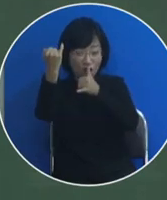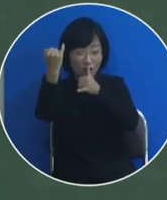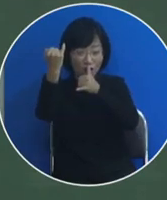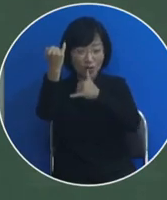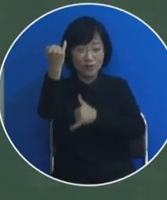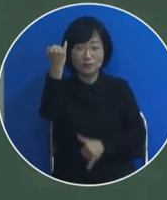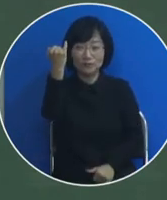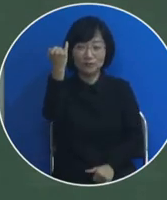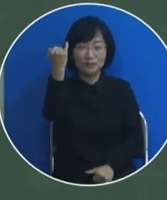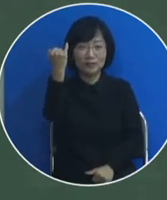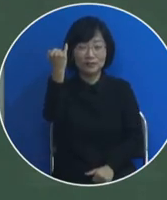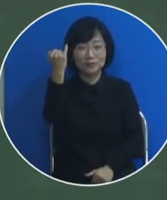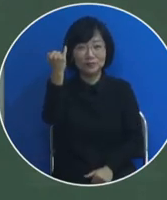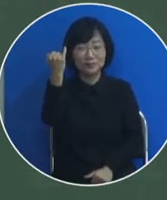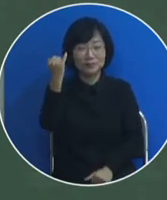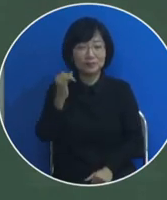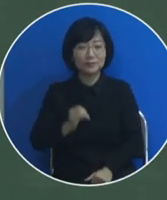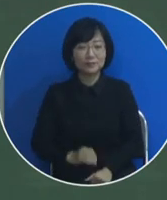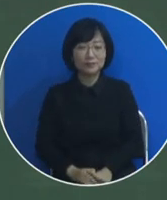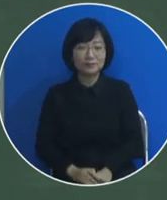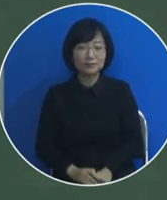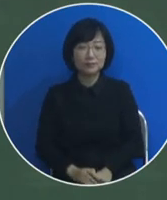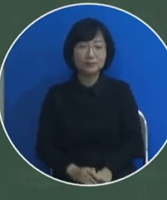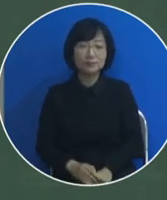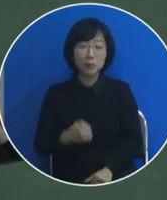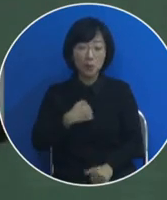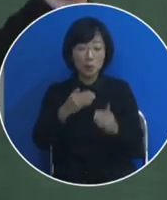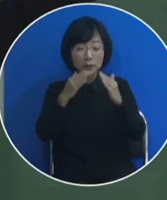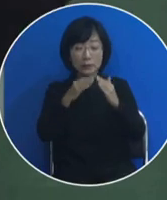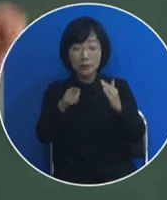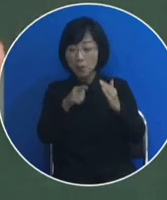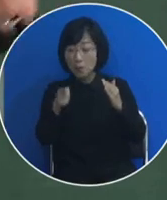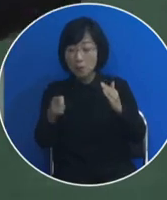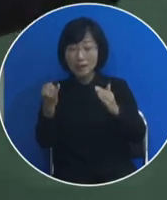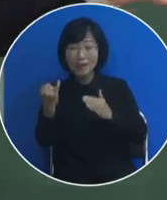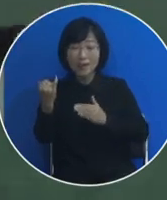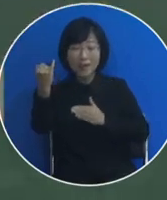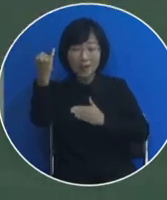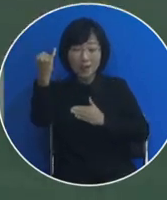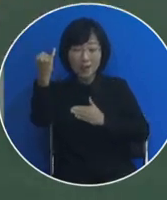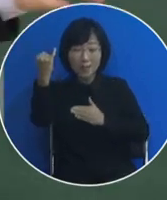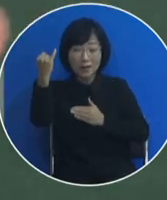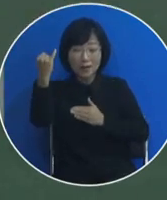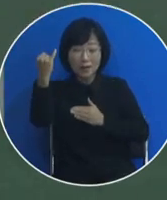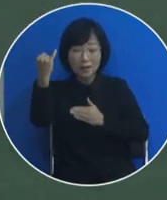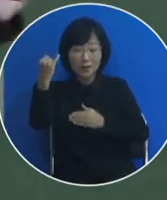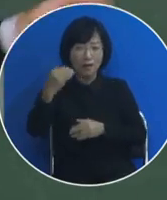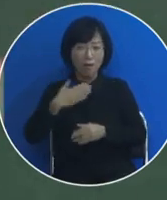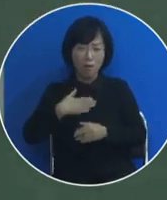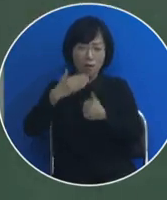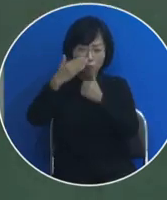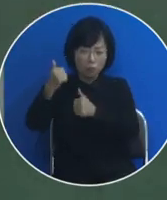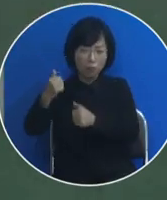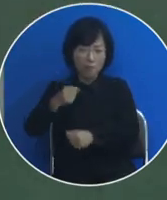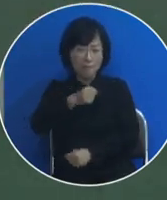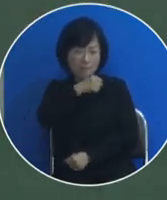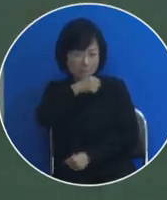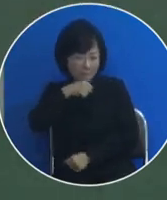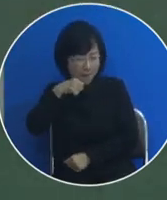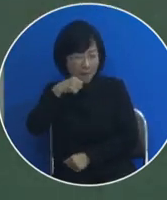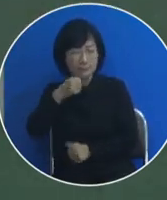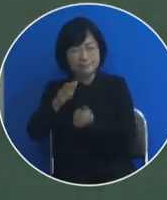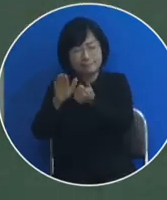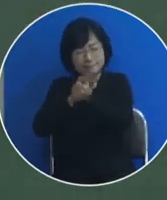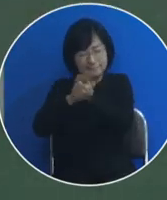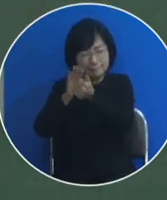door neighbor that was a high school girl. 이 누나가 말이야, 막 사실만 내가 오래 뭐 맛있는 것도 주고, 내 참 잘해 주는 거 이렇게. And this high school girl,